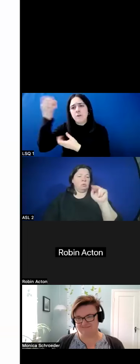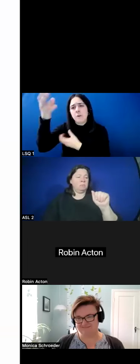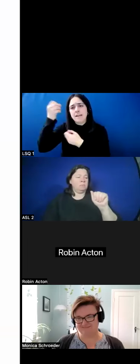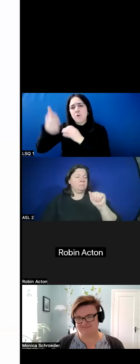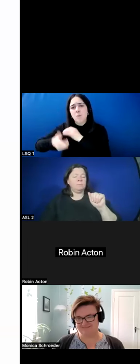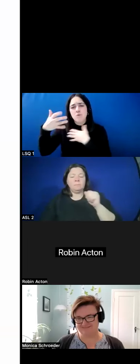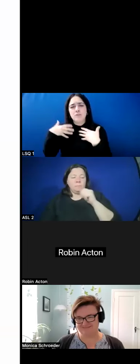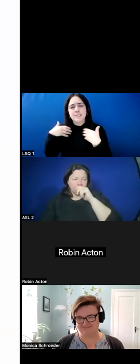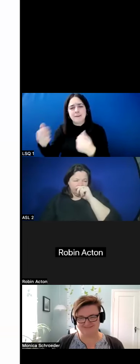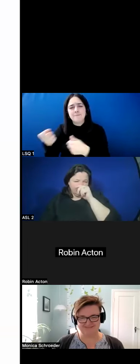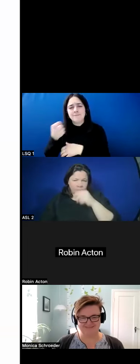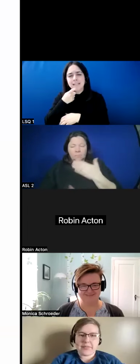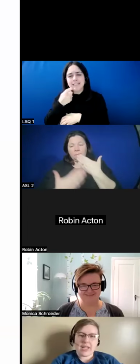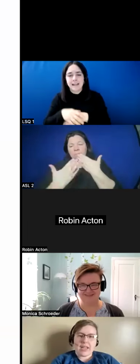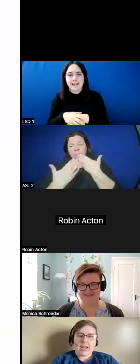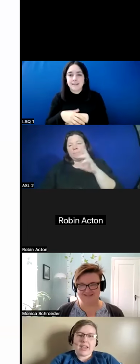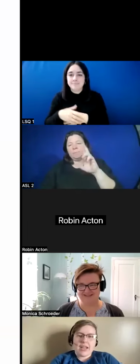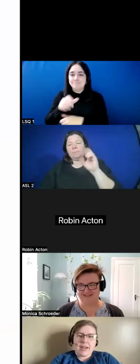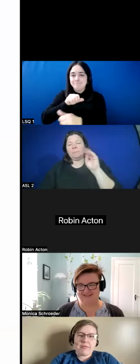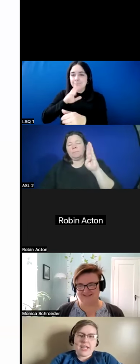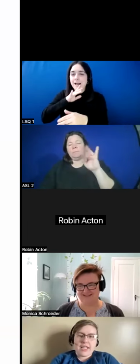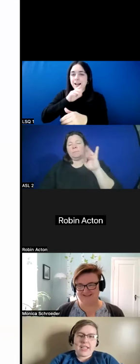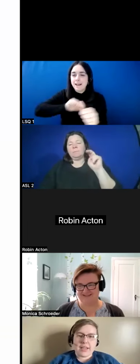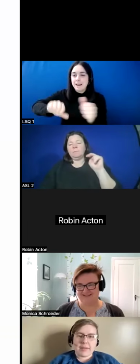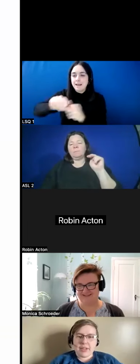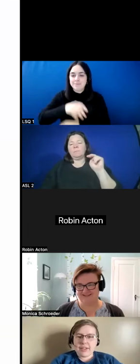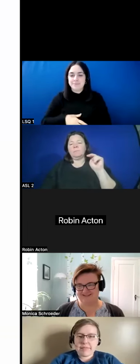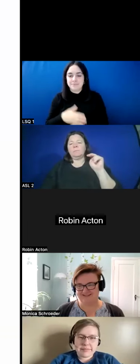toi. Merci, Robin.